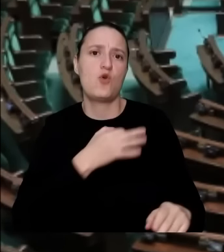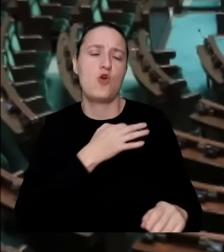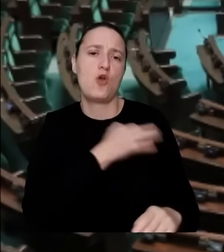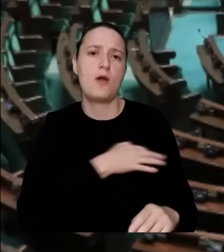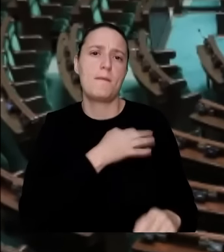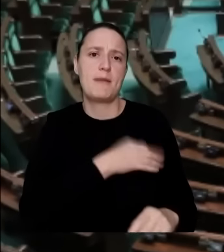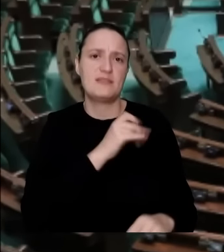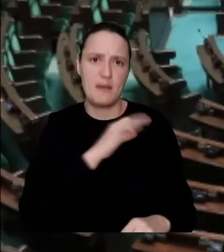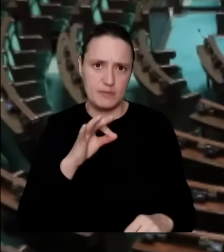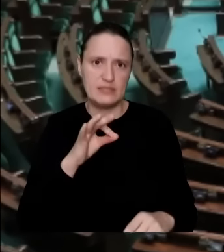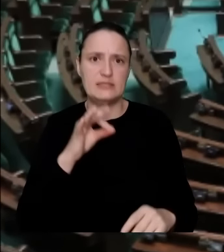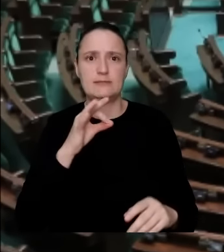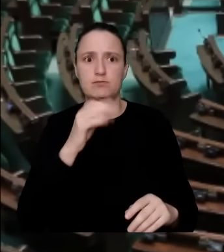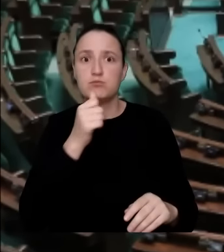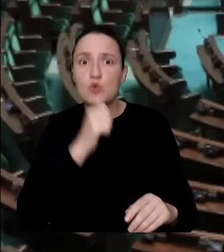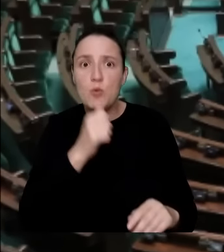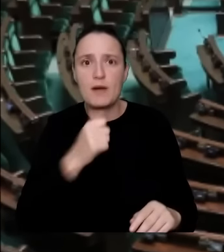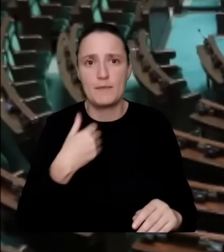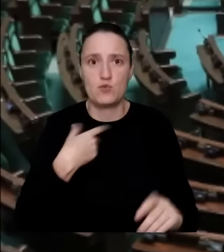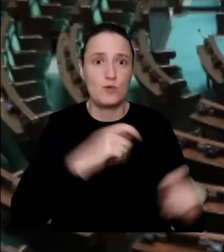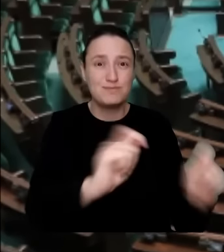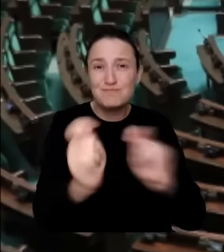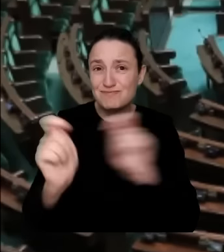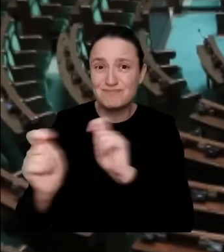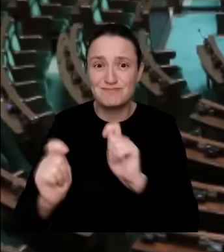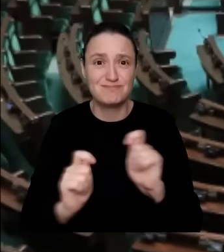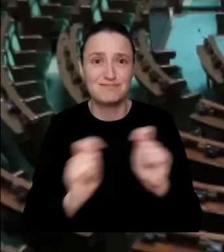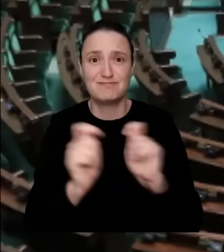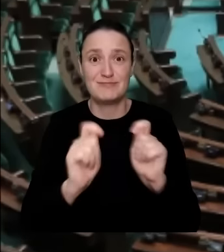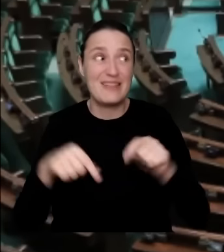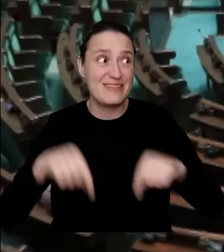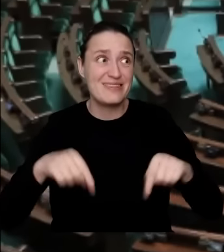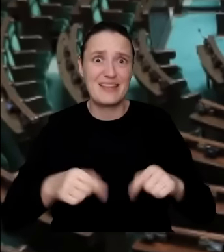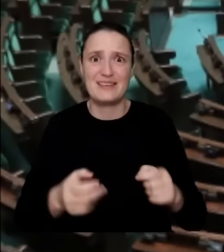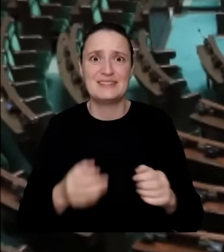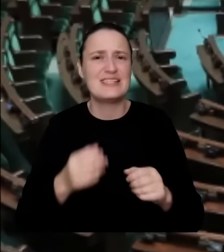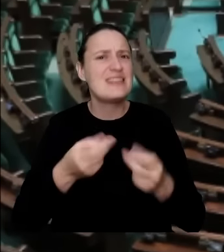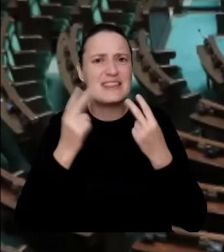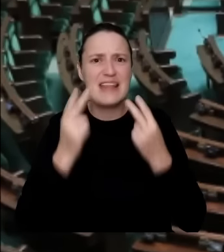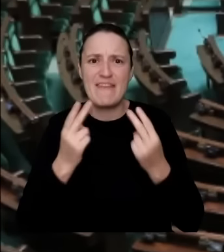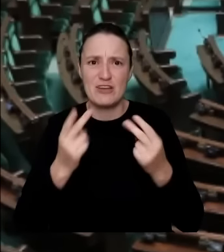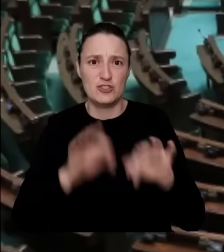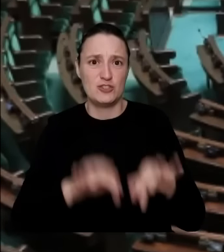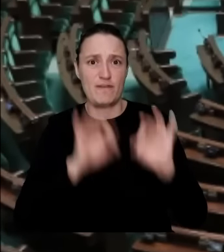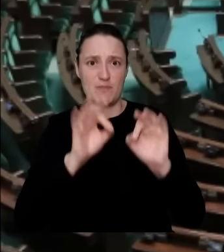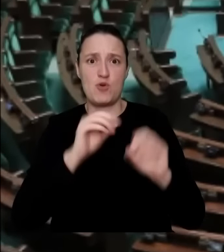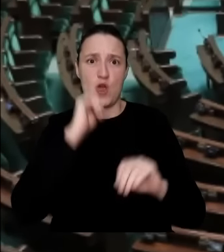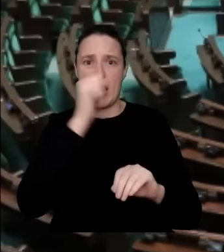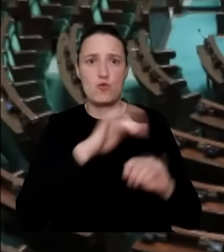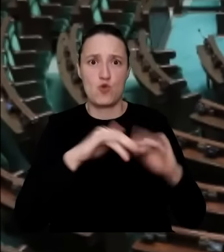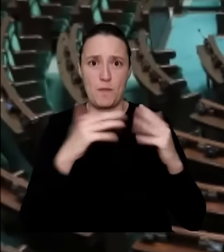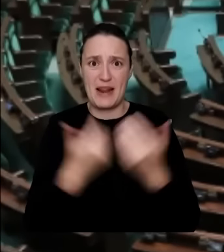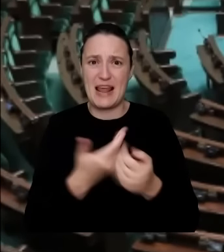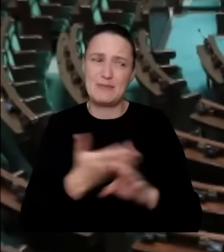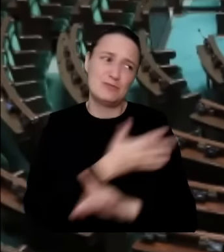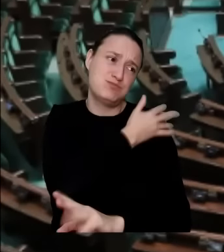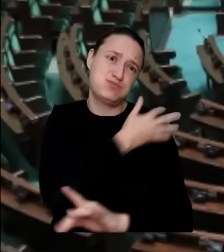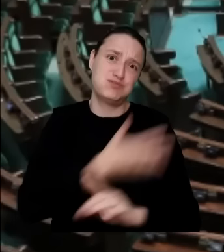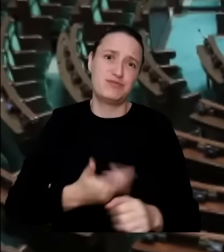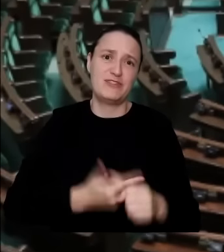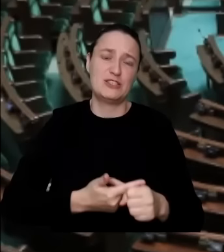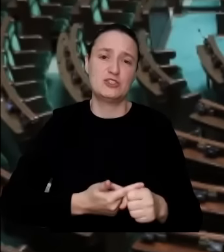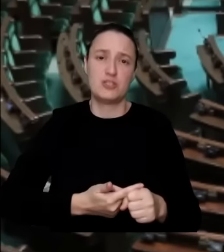uświadomić naród polski że to są najważniejsze wybory do parlamentu europejskiego z tej 20-letniej naszej historii